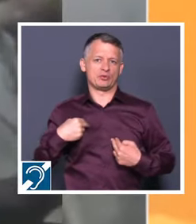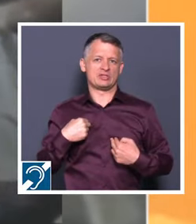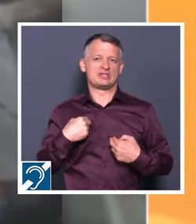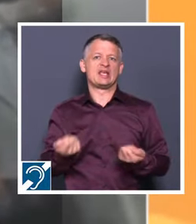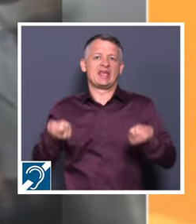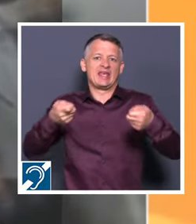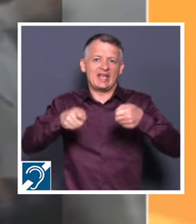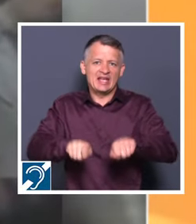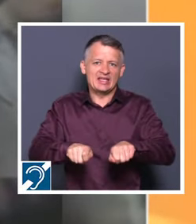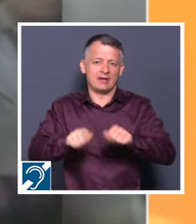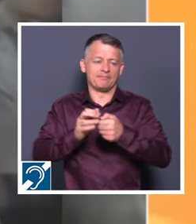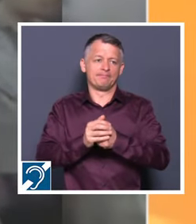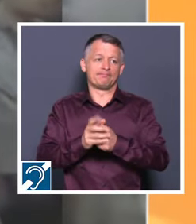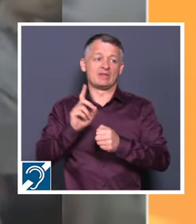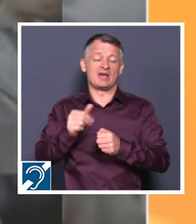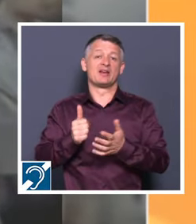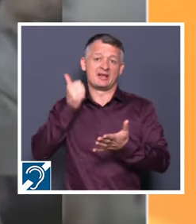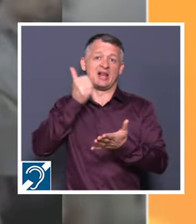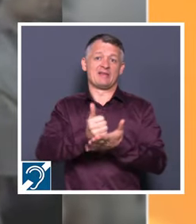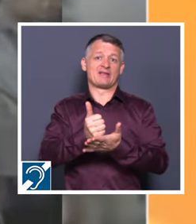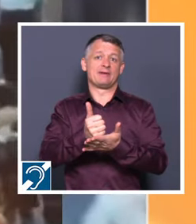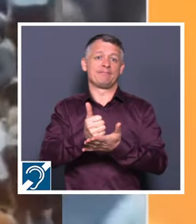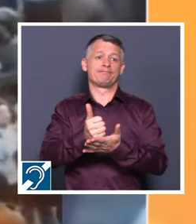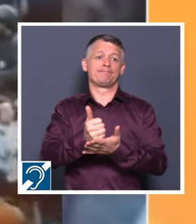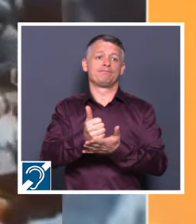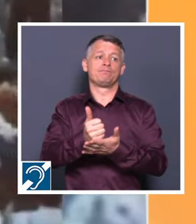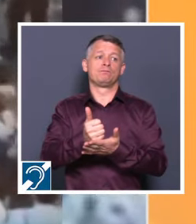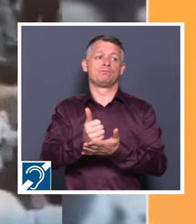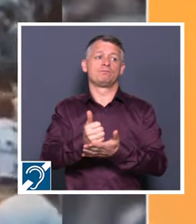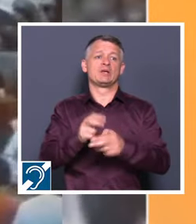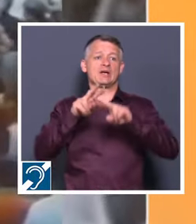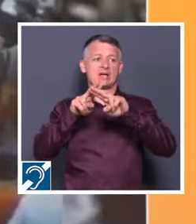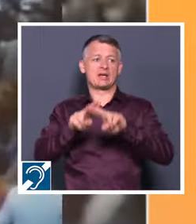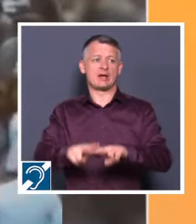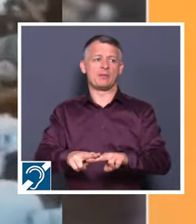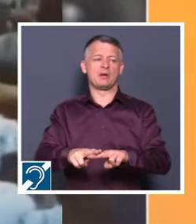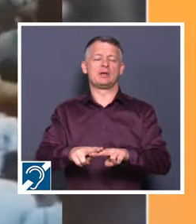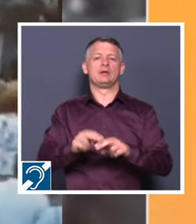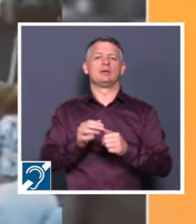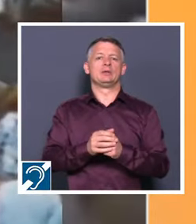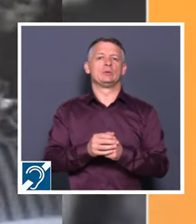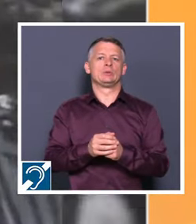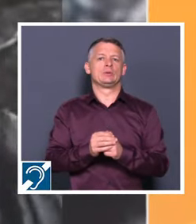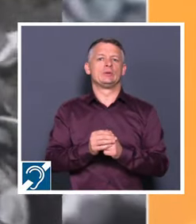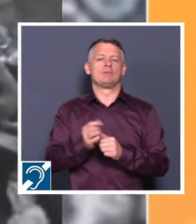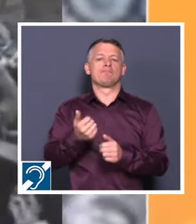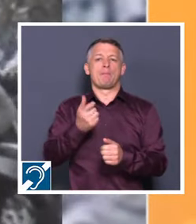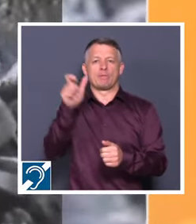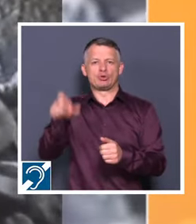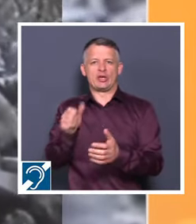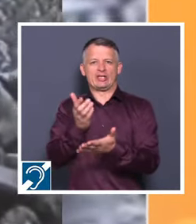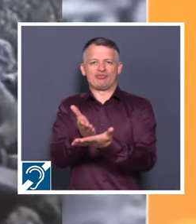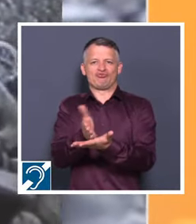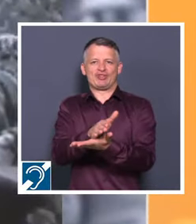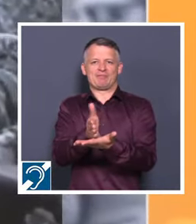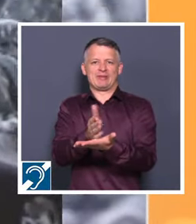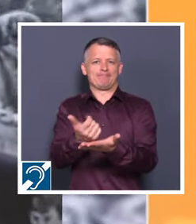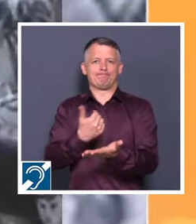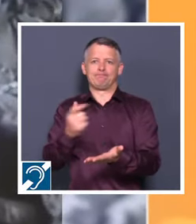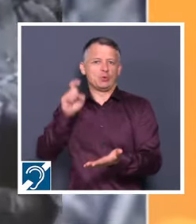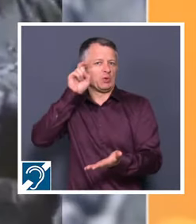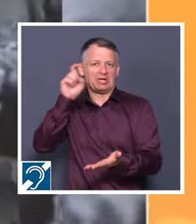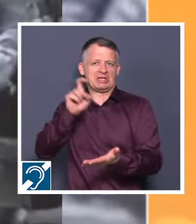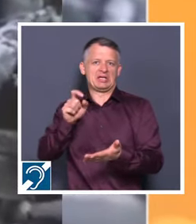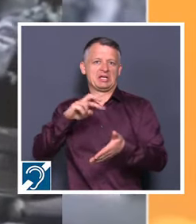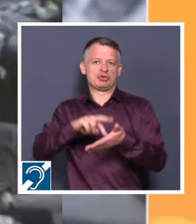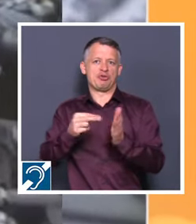totdeauna, în realitate rămân sceptic și mai mult de atât rămân